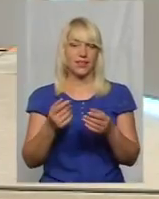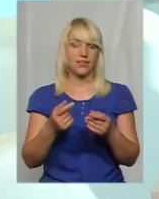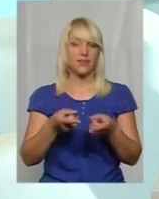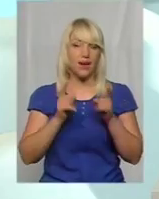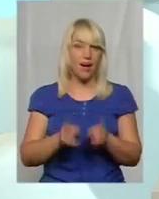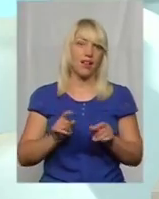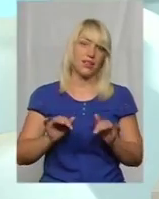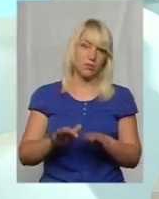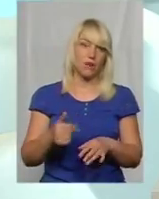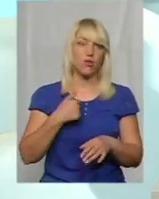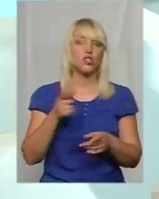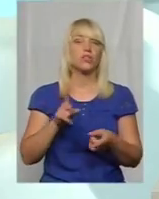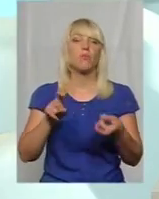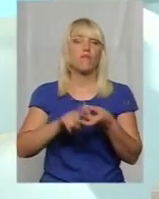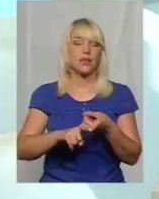щоб пов'язували, що